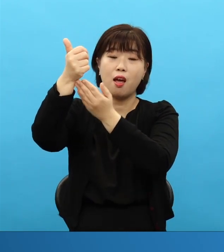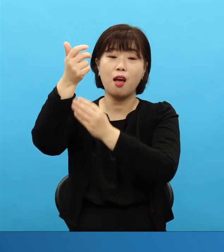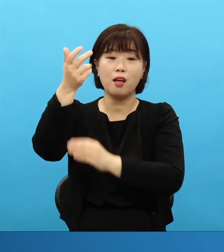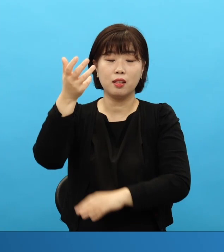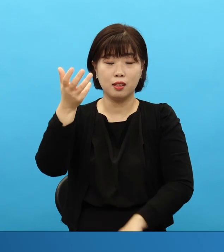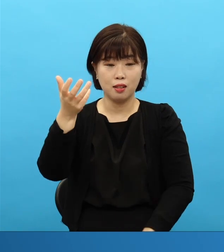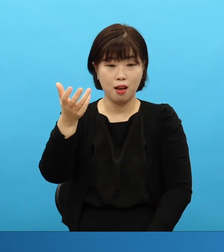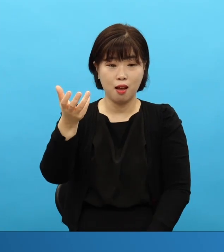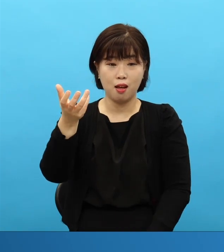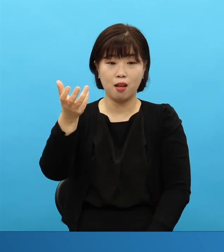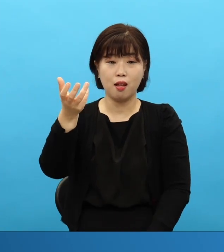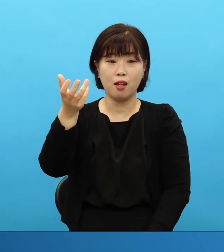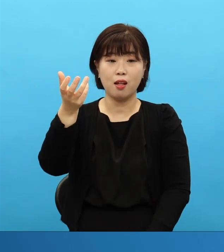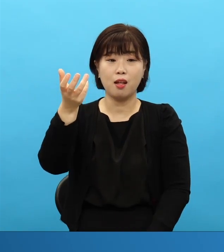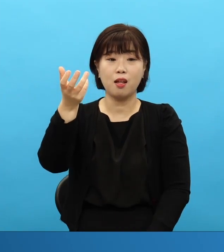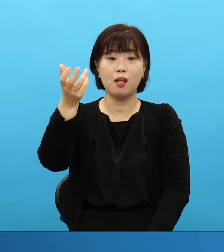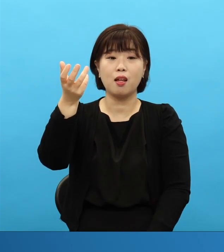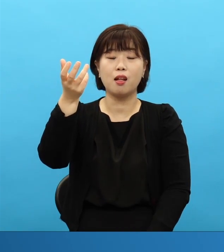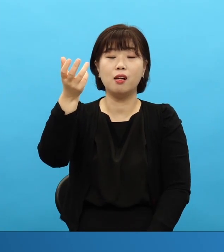주께